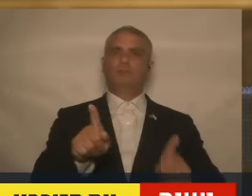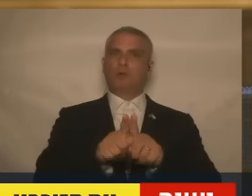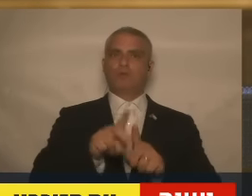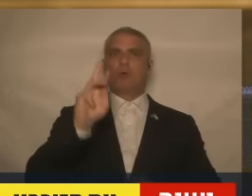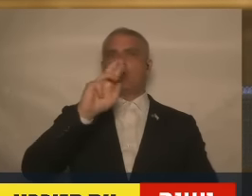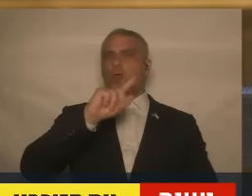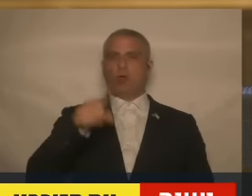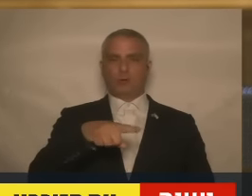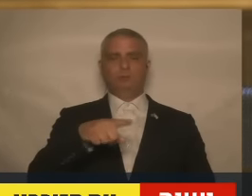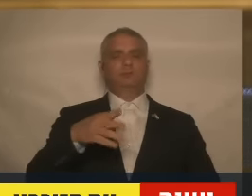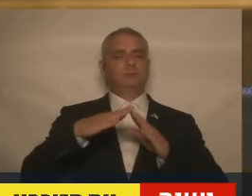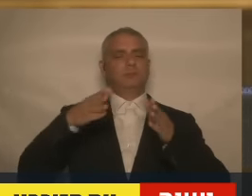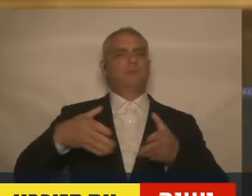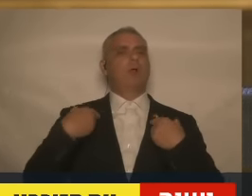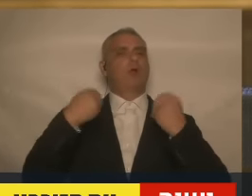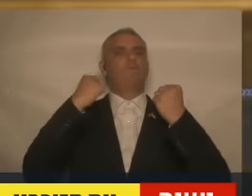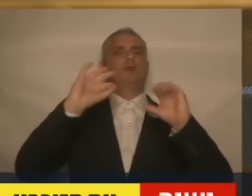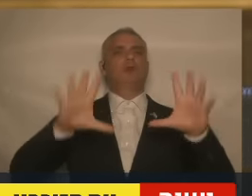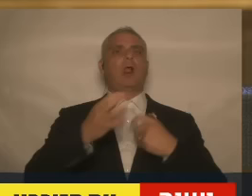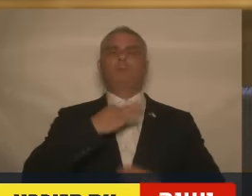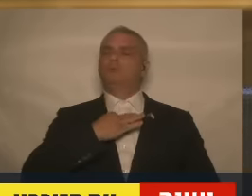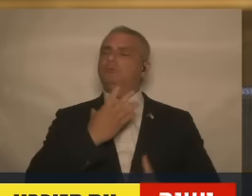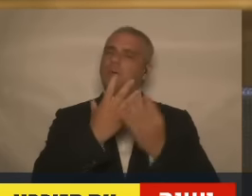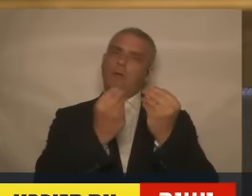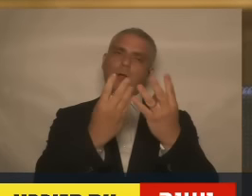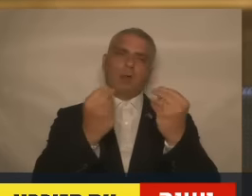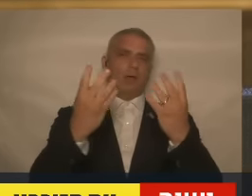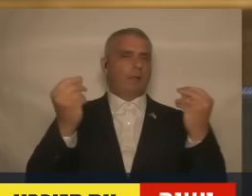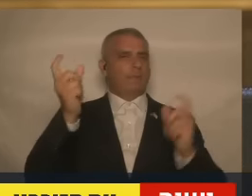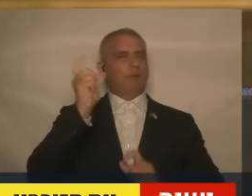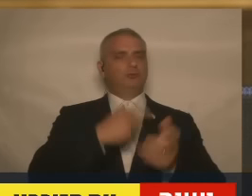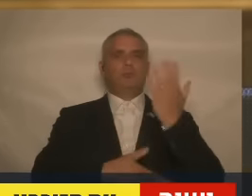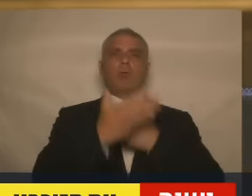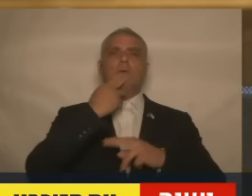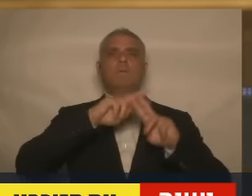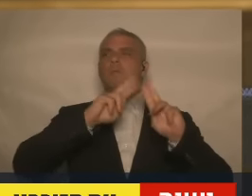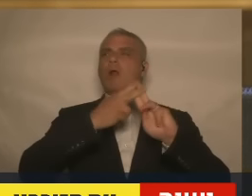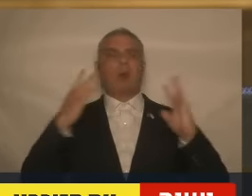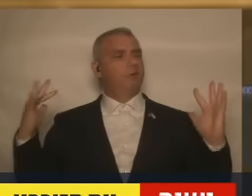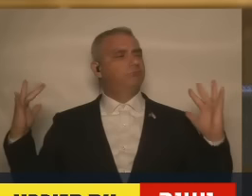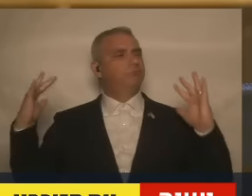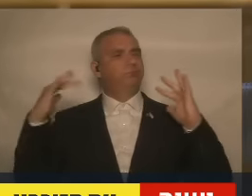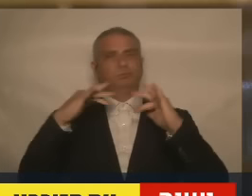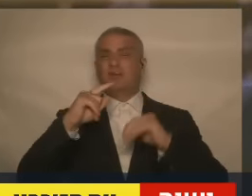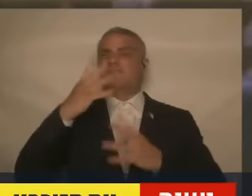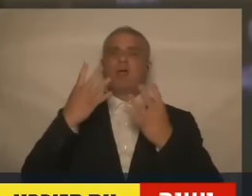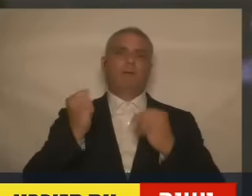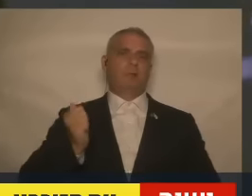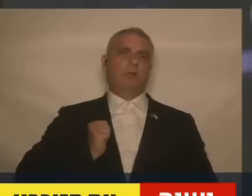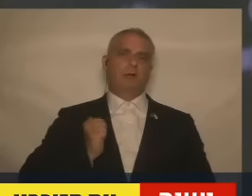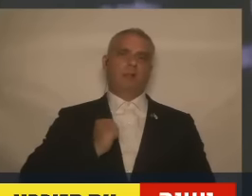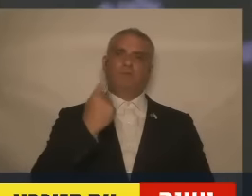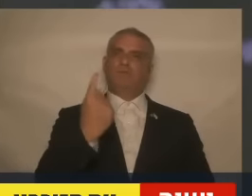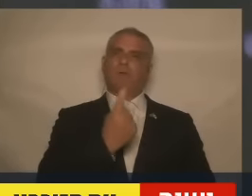רוז, במצבת הגבורה של עמנו כל כך הרבה עולים מיהדות התפוצות וכל כך הרבה חיילים